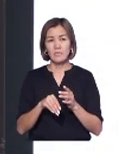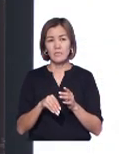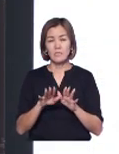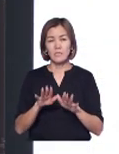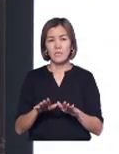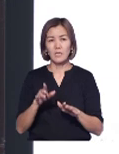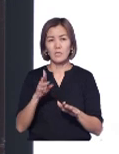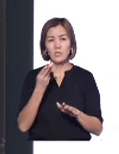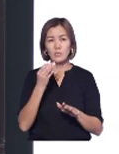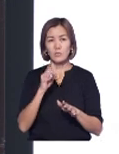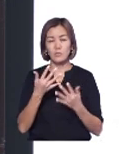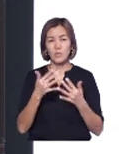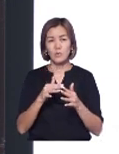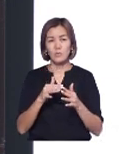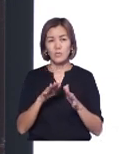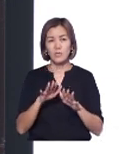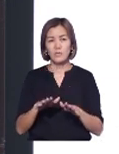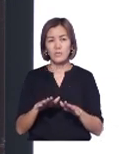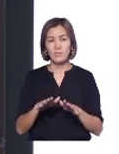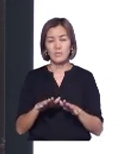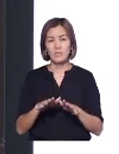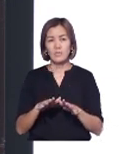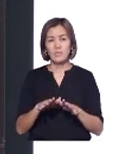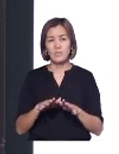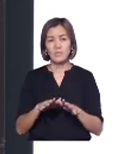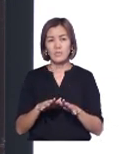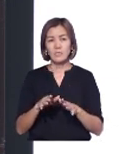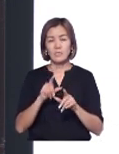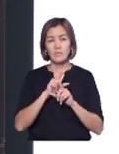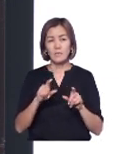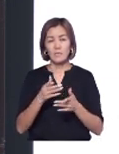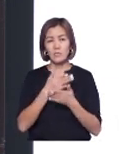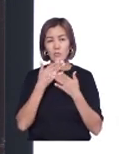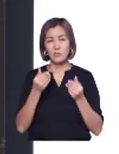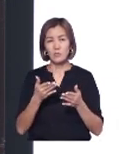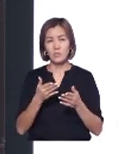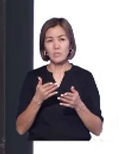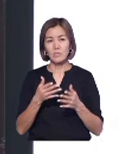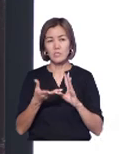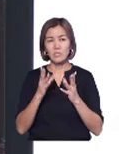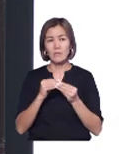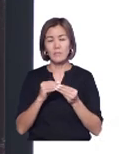ауылында ғана өз ғимаратында отыр, 13 ветеринарлық пункттің жеке ғимараты жоқ. Жалпы